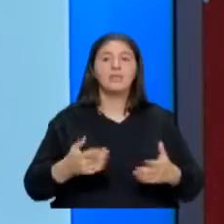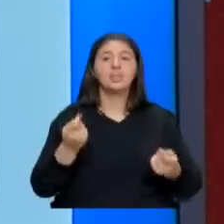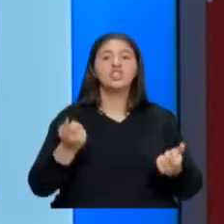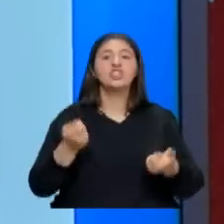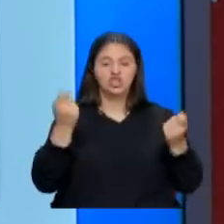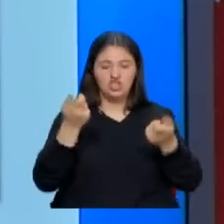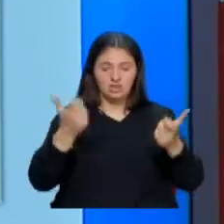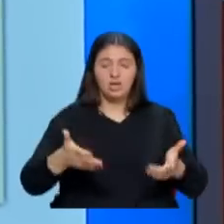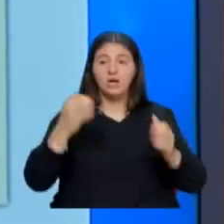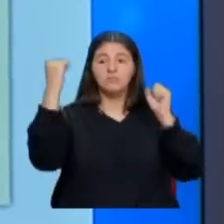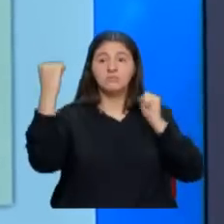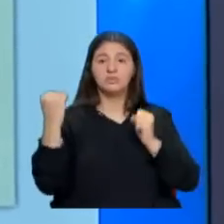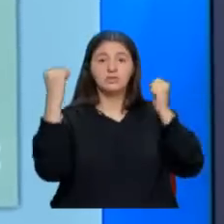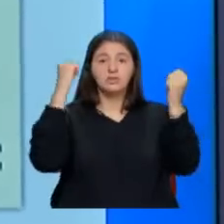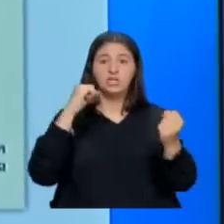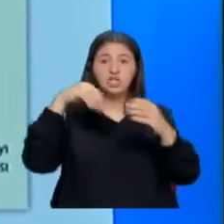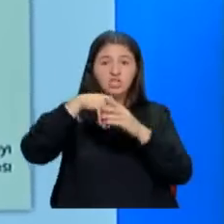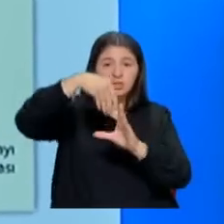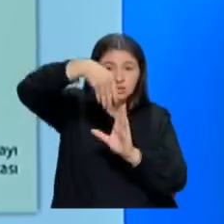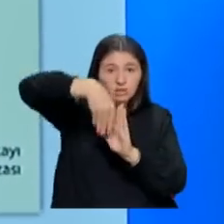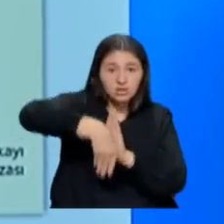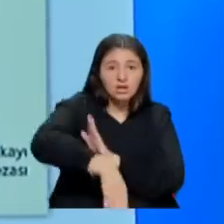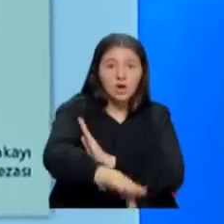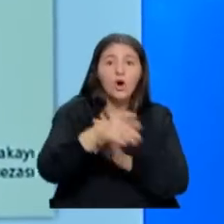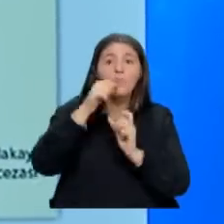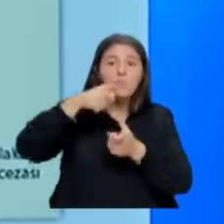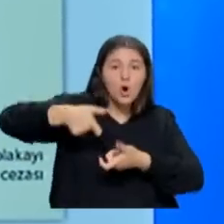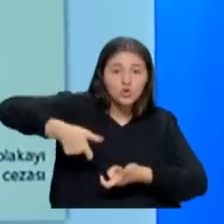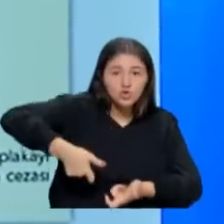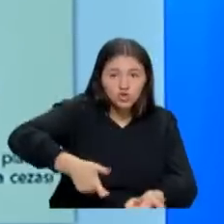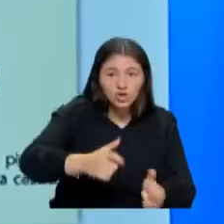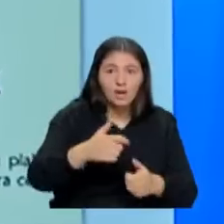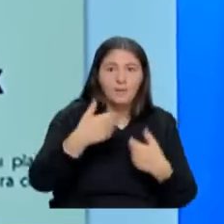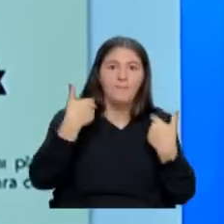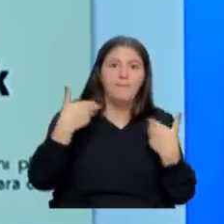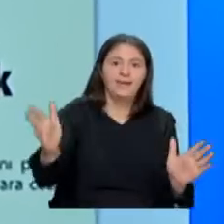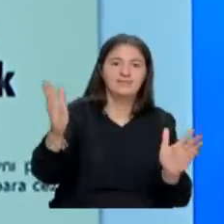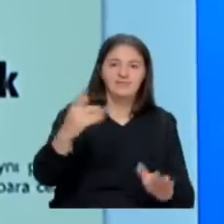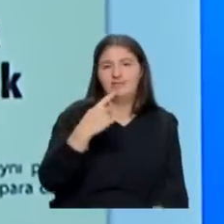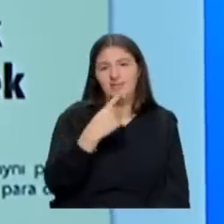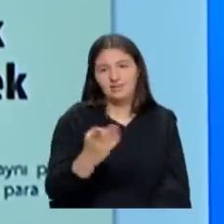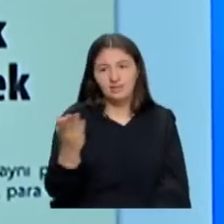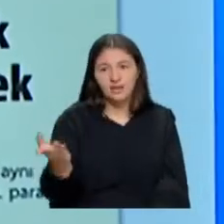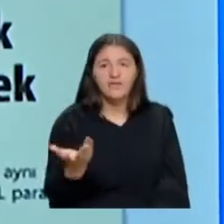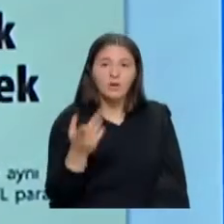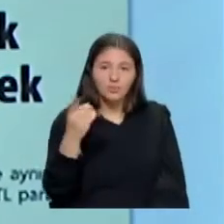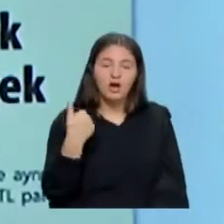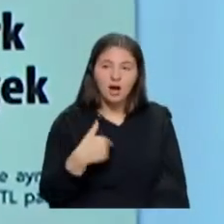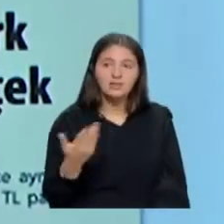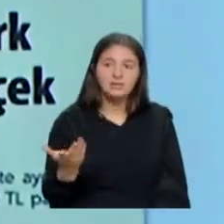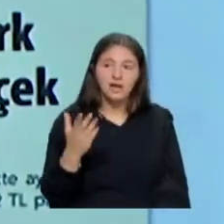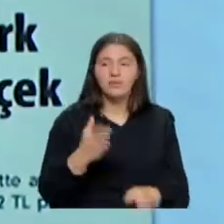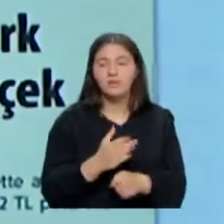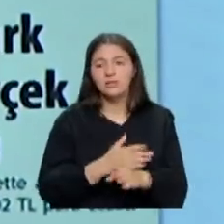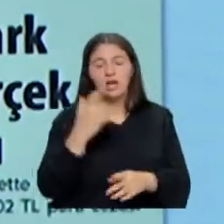bir iş hanının Taşıyıcı kolonlarından geçen Kanalizasyon borusu pes dedirtti ve bu durumsa